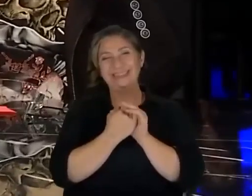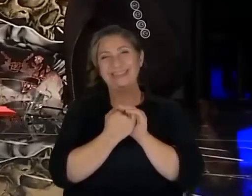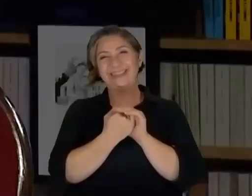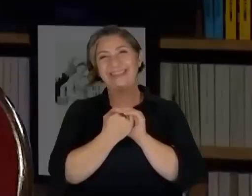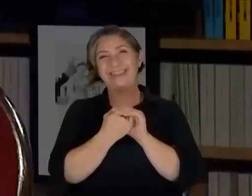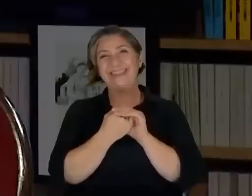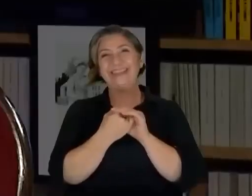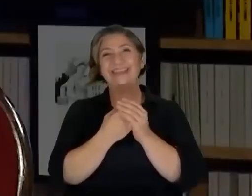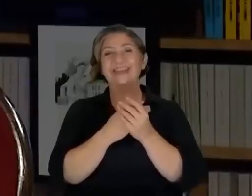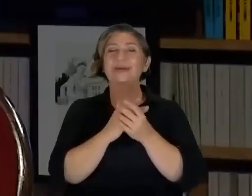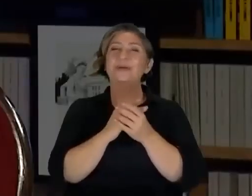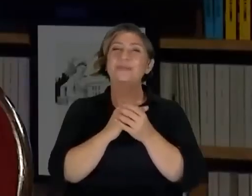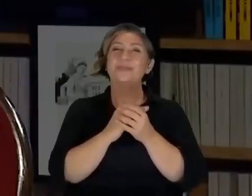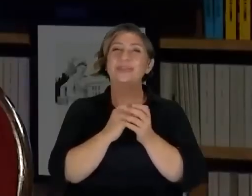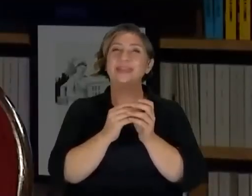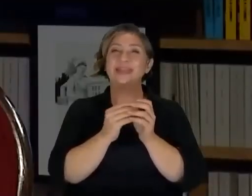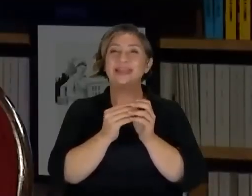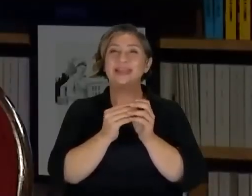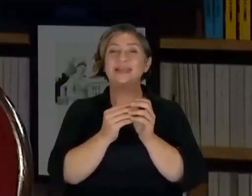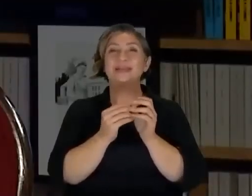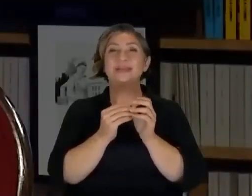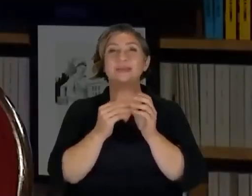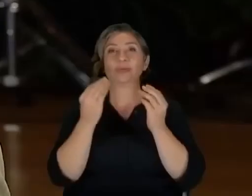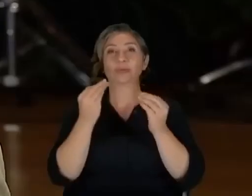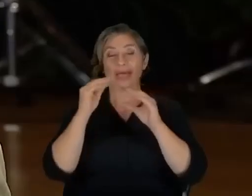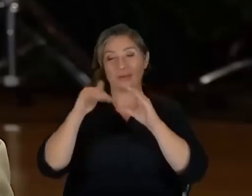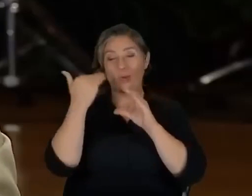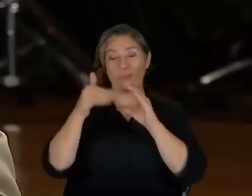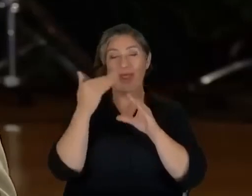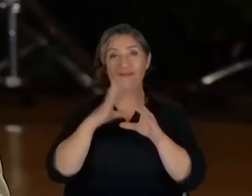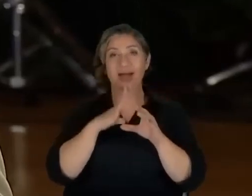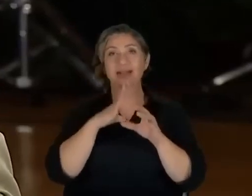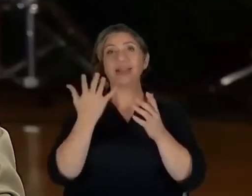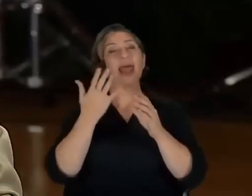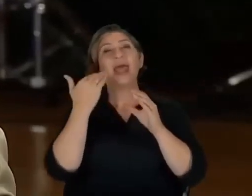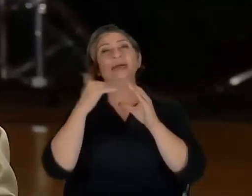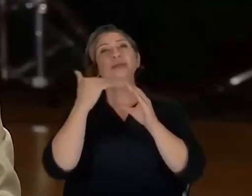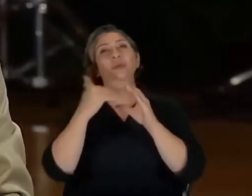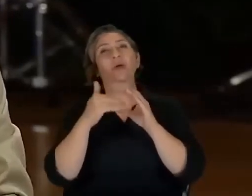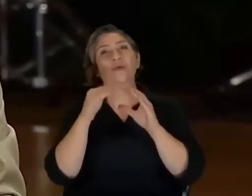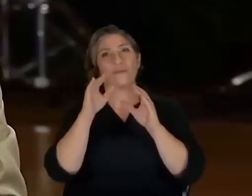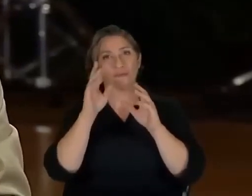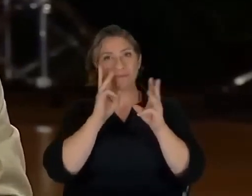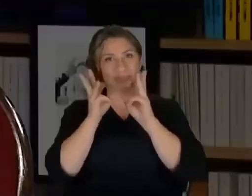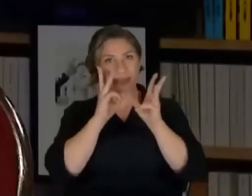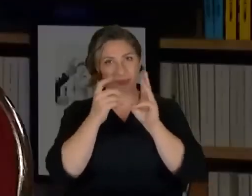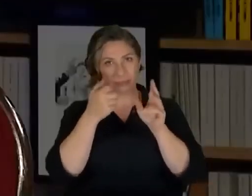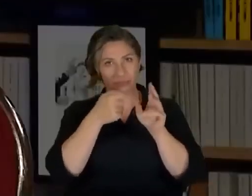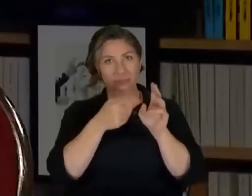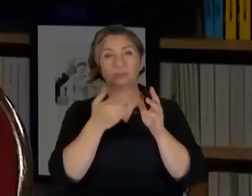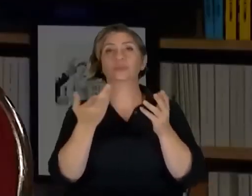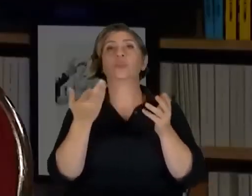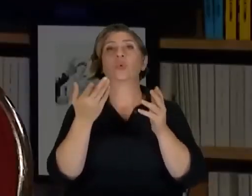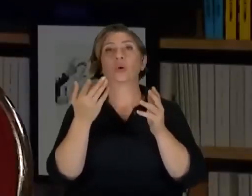Nereden çıkardın bunu? Yok, bayağı güzel yazılar oldu bu. Yani nereye siz yazıyorlar? Hiç... Nereye yazıyor? WhatsApp'tan size mi yazıyor?